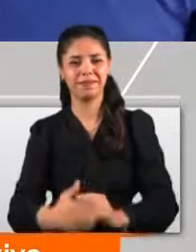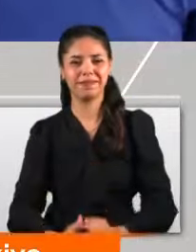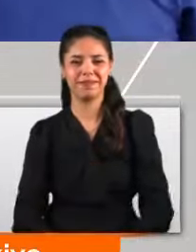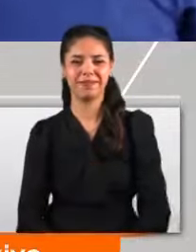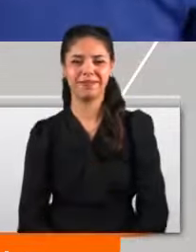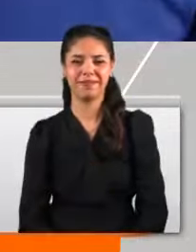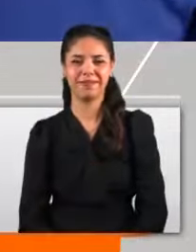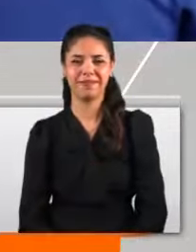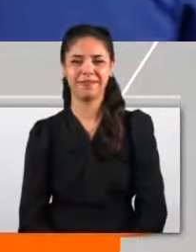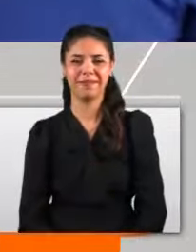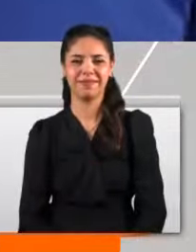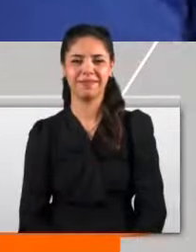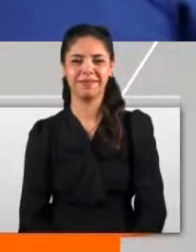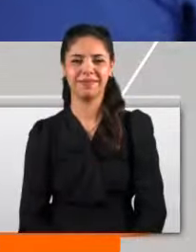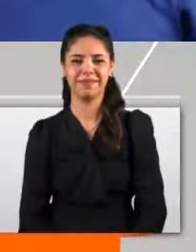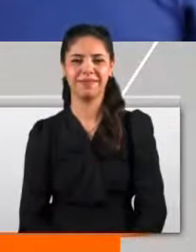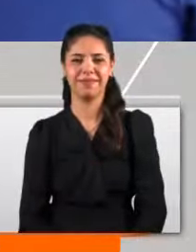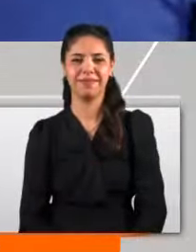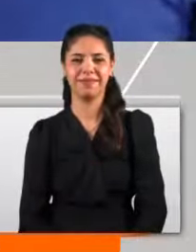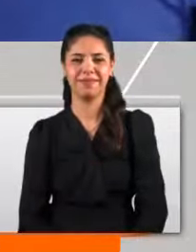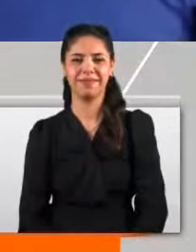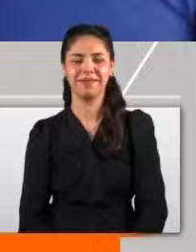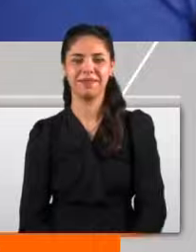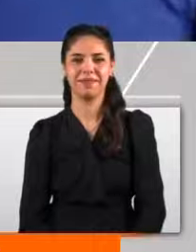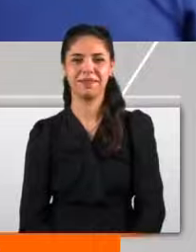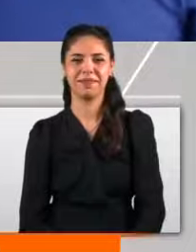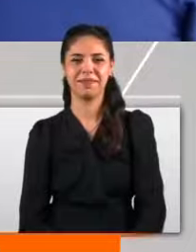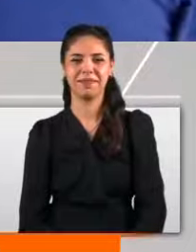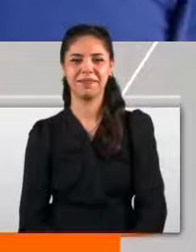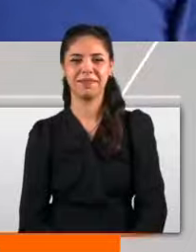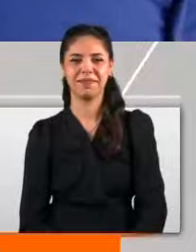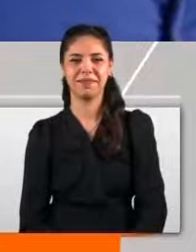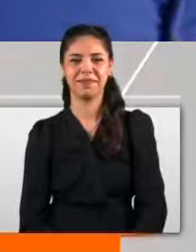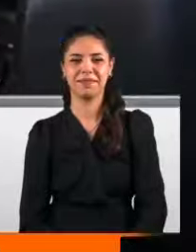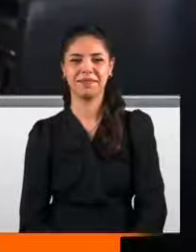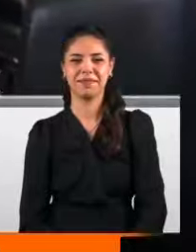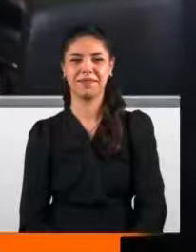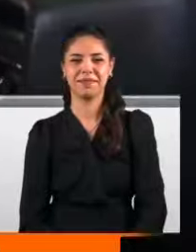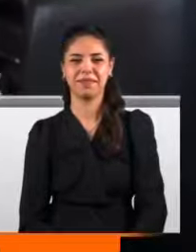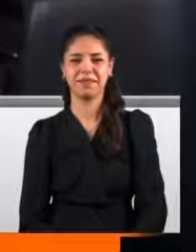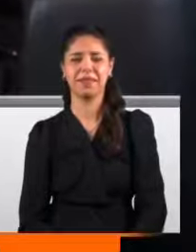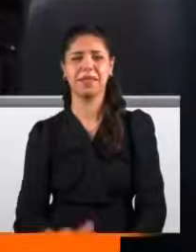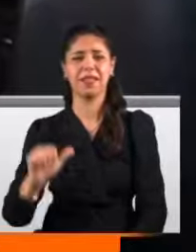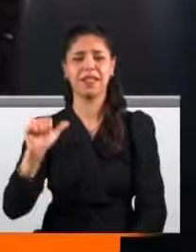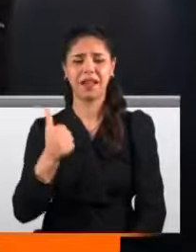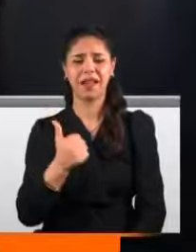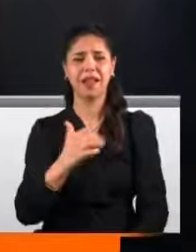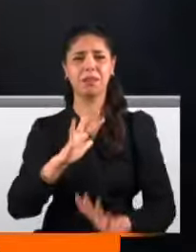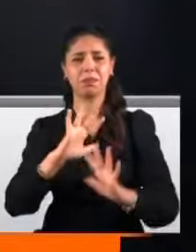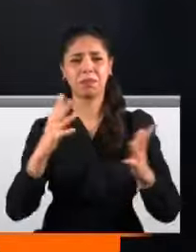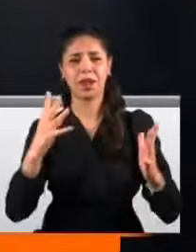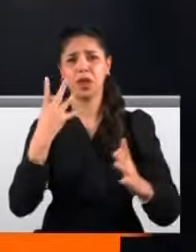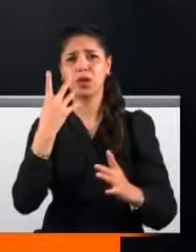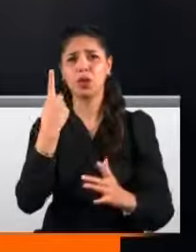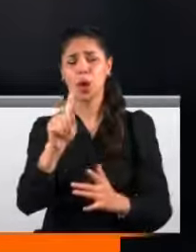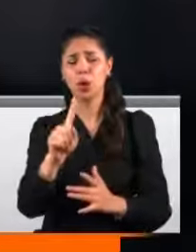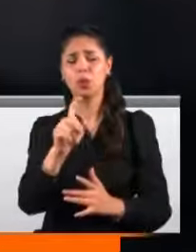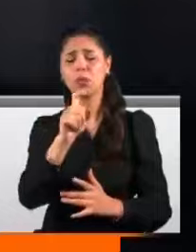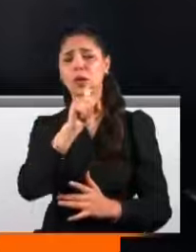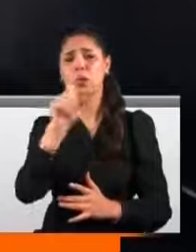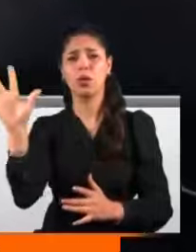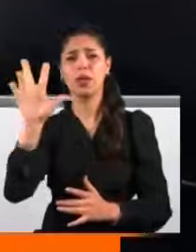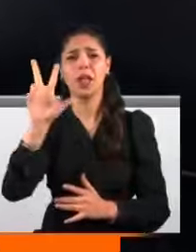yaklaşık 3-4 kilometre ileriden dönüp gelip arabayı incelemek isteyen, fotoğraf çekilmek isteyen oluyor. Gıcır gıcır sadece